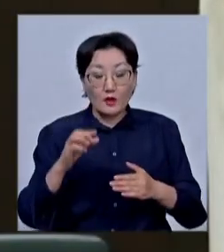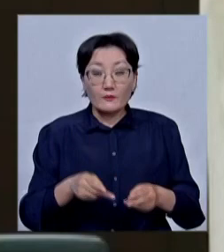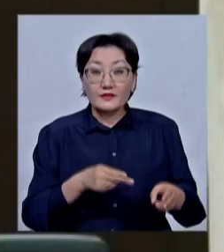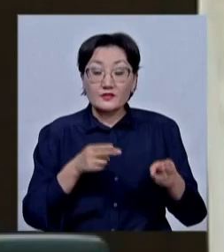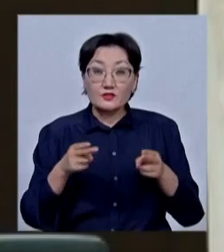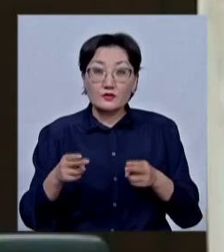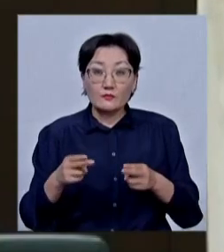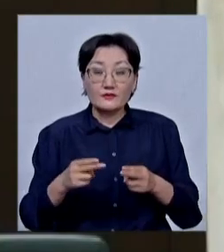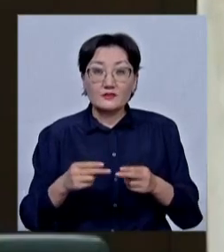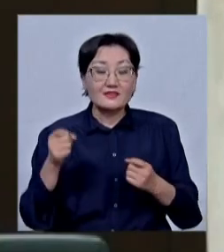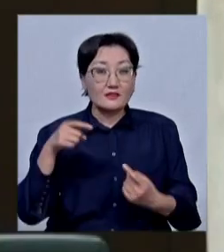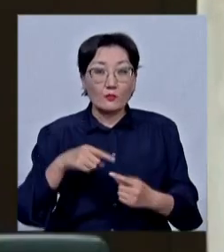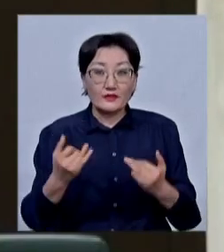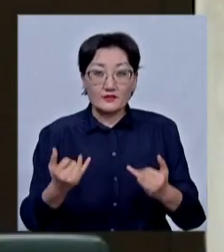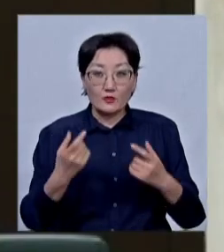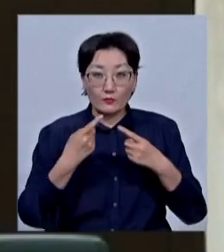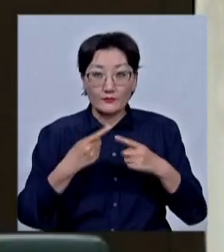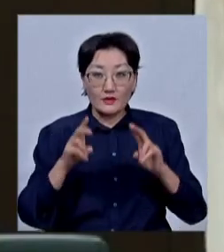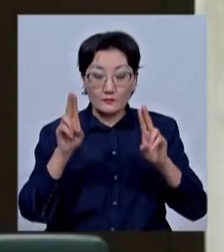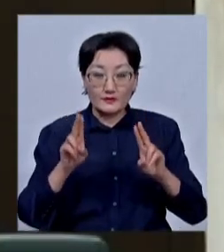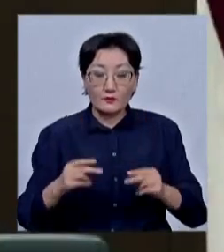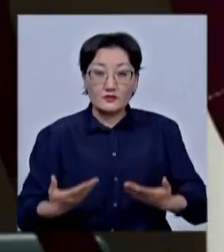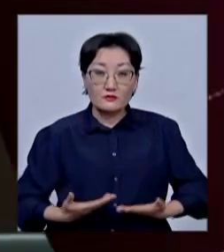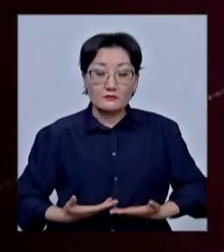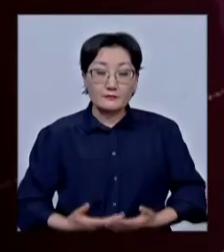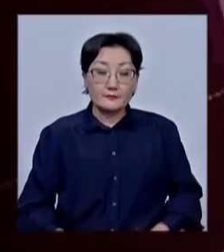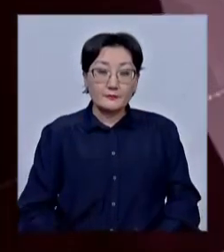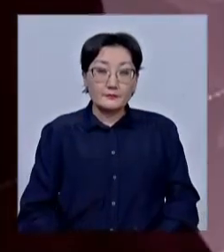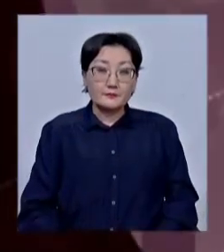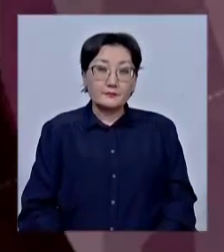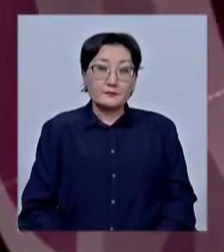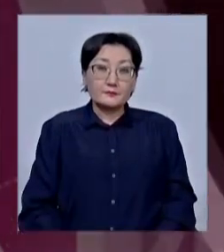переселенцев, не соответствуют современным стандартам жизни.